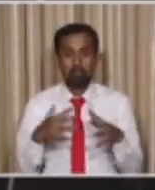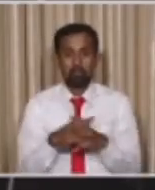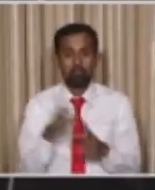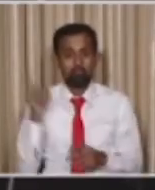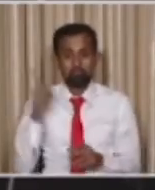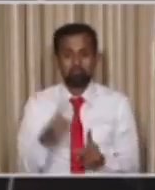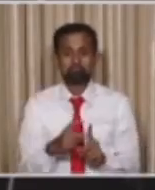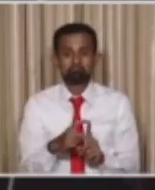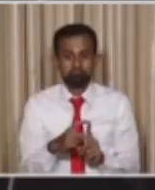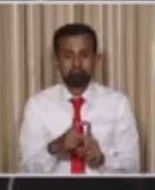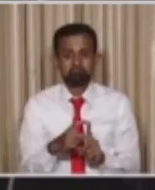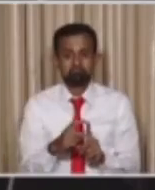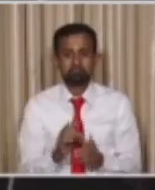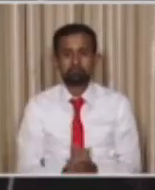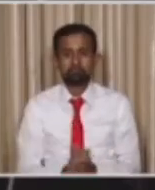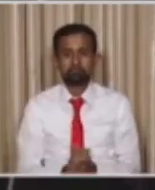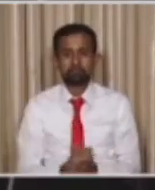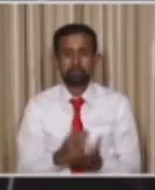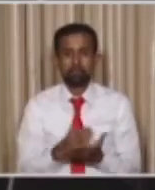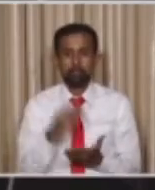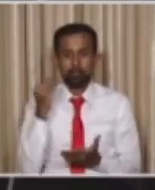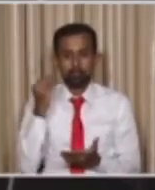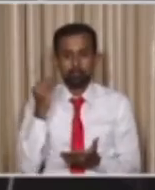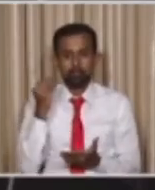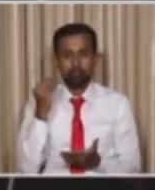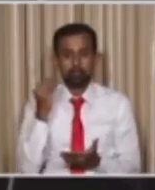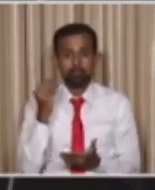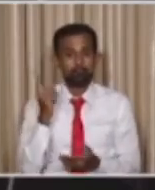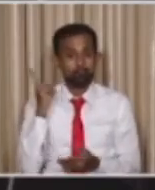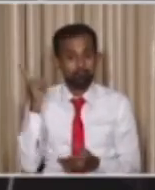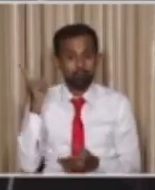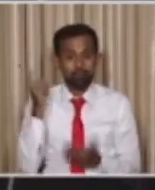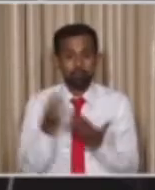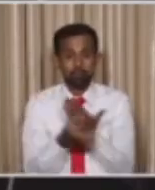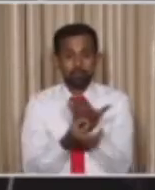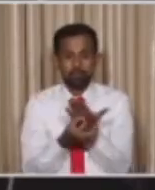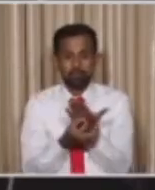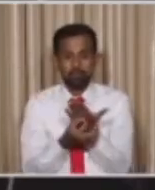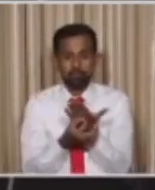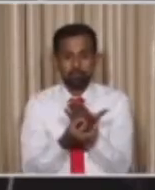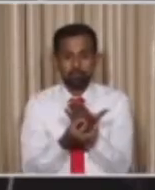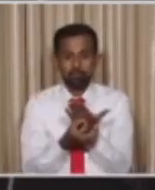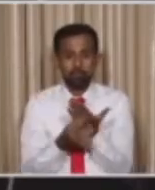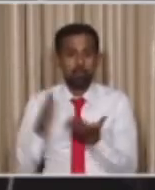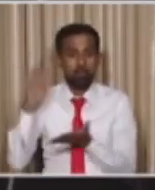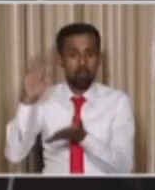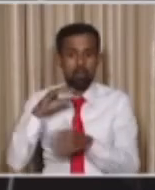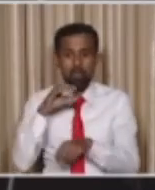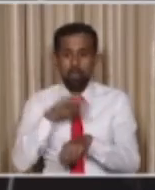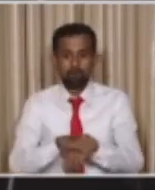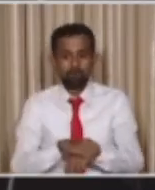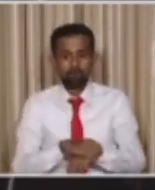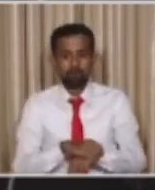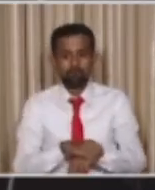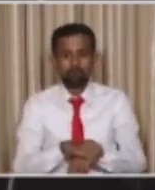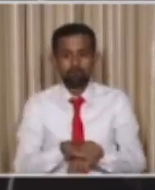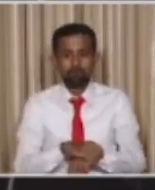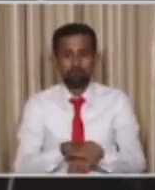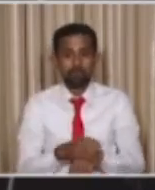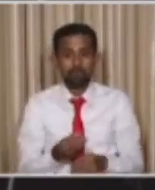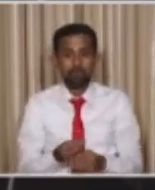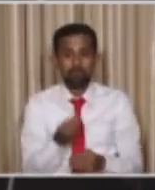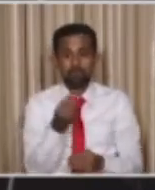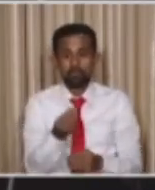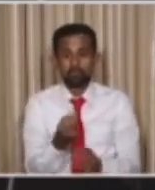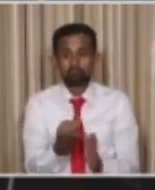තදයි. ද ඩුබායි හැම ඒ කුඩු වගේ දේවල් ගෙනෙලා අහුනොත් එහෙම ඒ දෙන